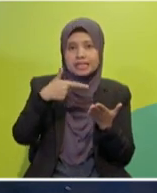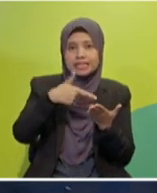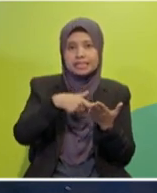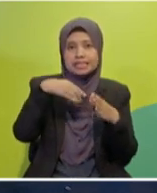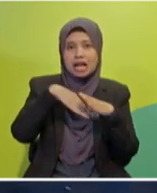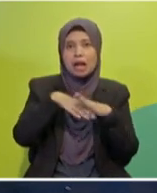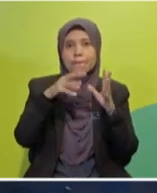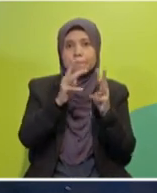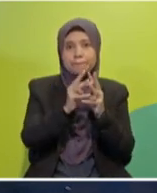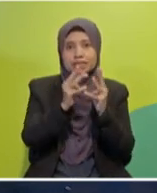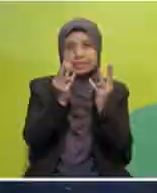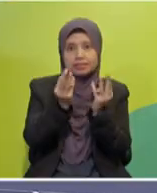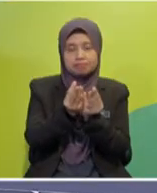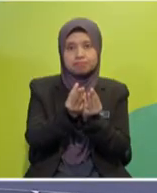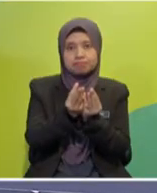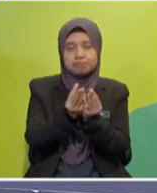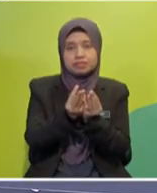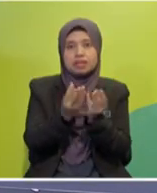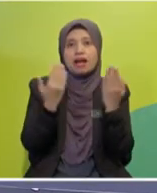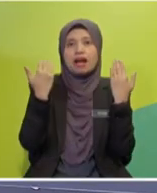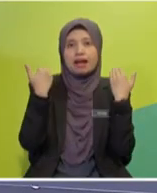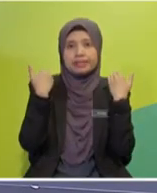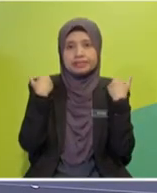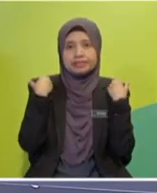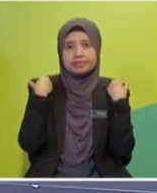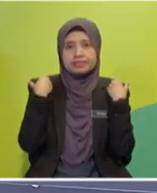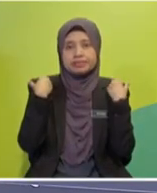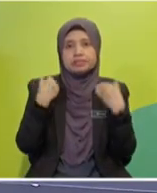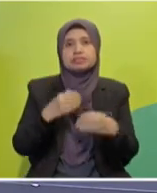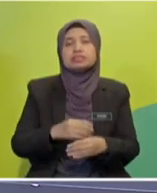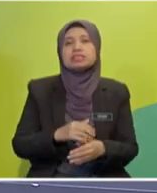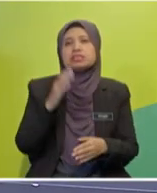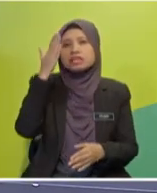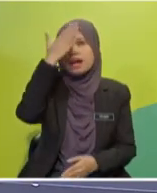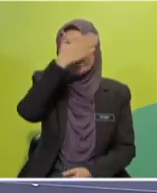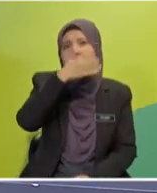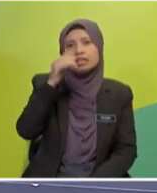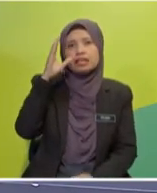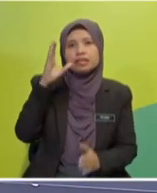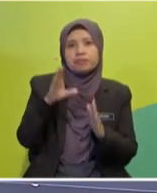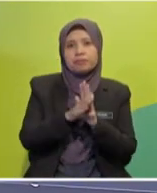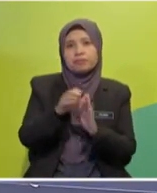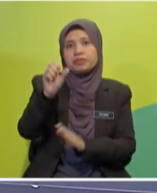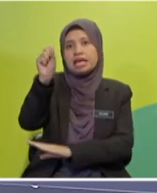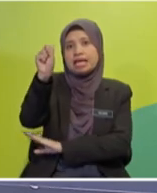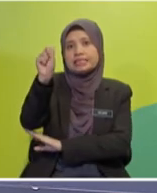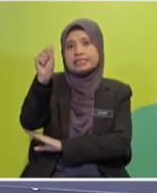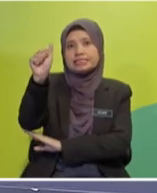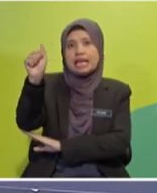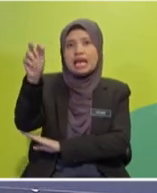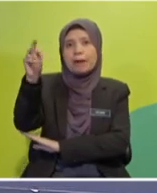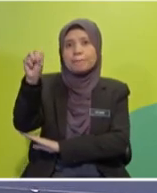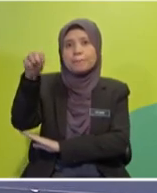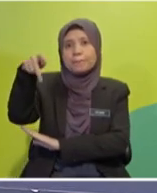Baik, saya tengok di sini seterusnya ada cikgu cantik gambar ni cikgu. S A M SAM